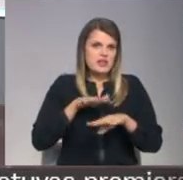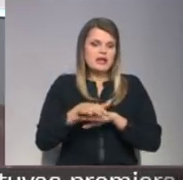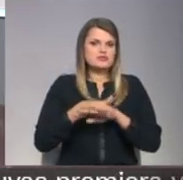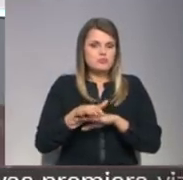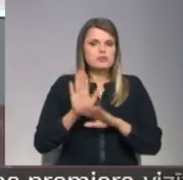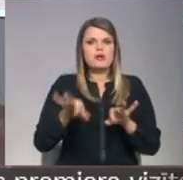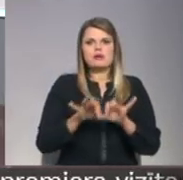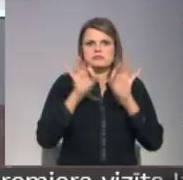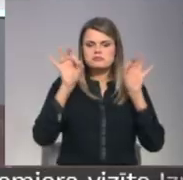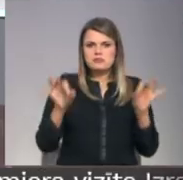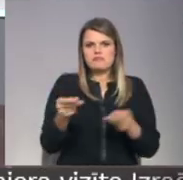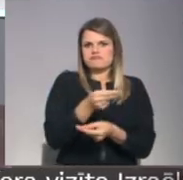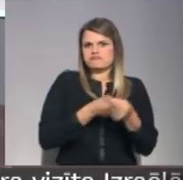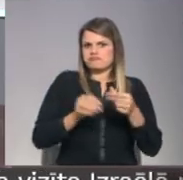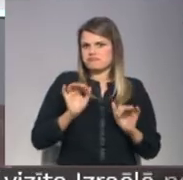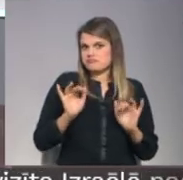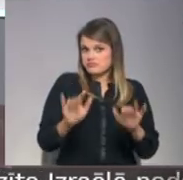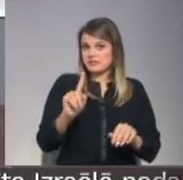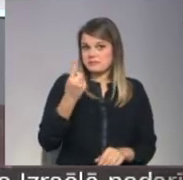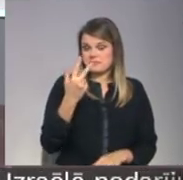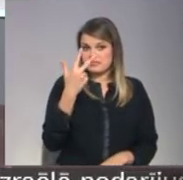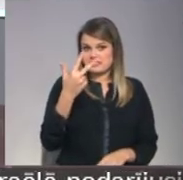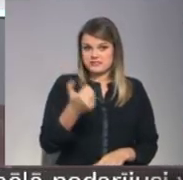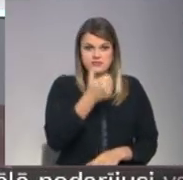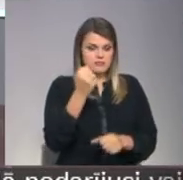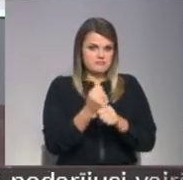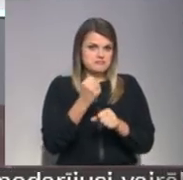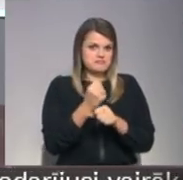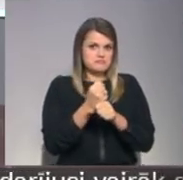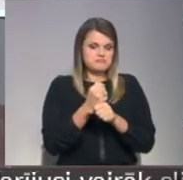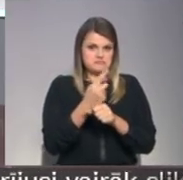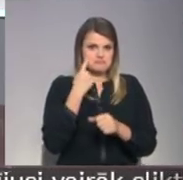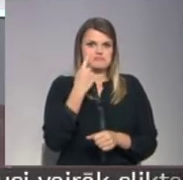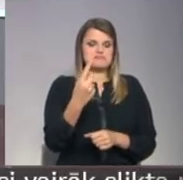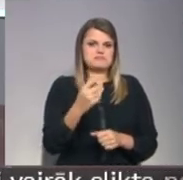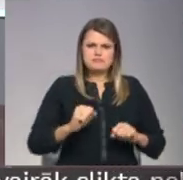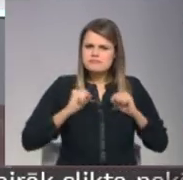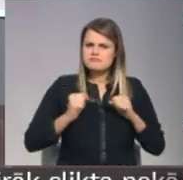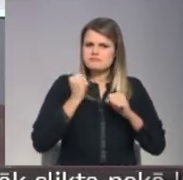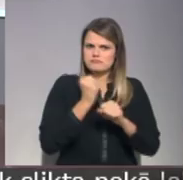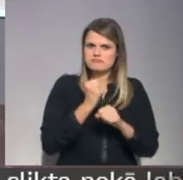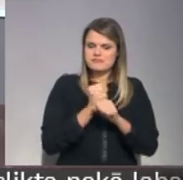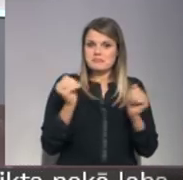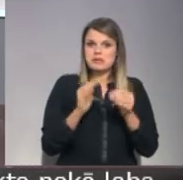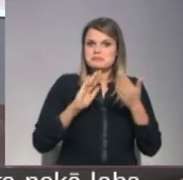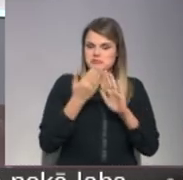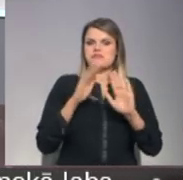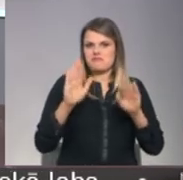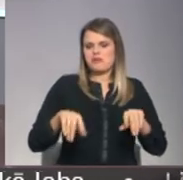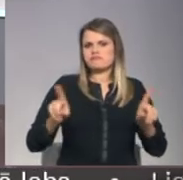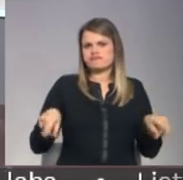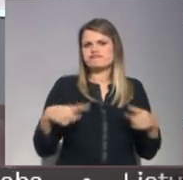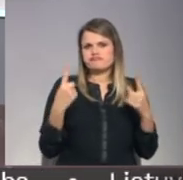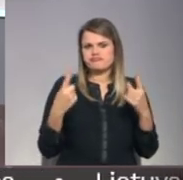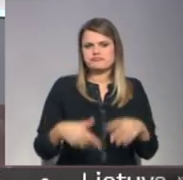Aizputē, lai sāktu uzņēmējdarbību. Pirmie trīs darba gadi nelielajā darbnīcā ir pierādījuši, ka neatlaidīgi strādājot arī